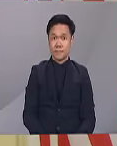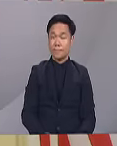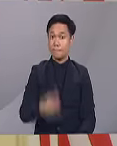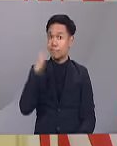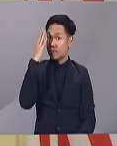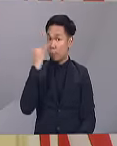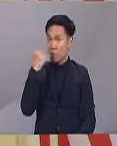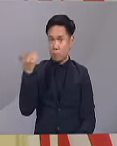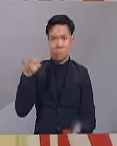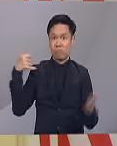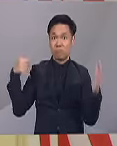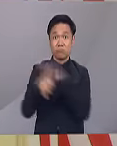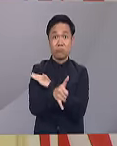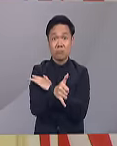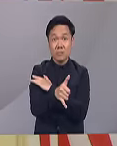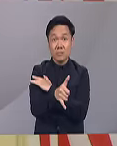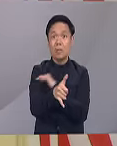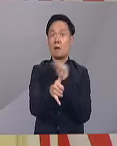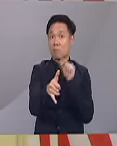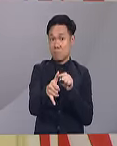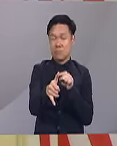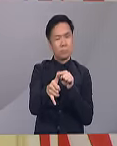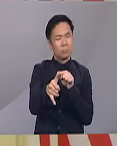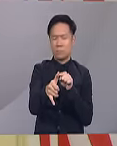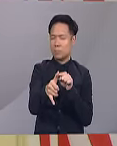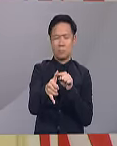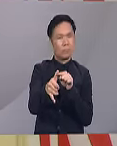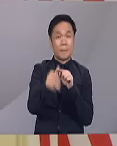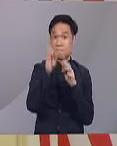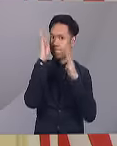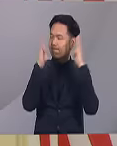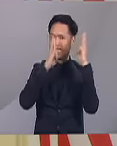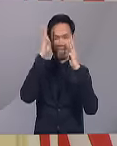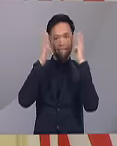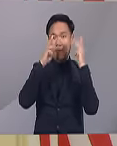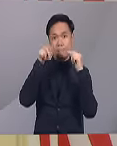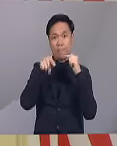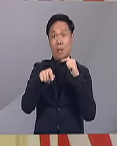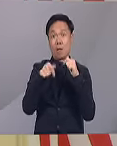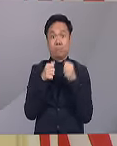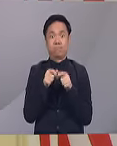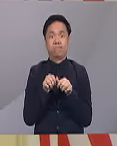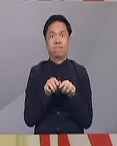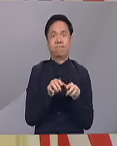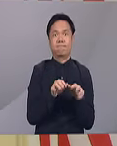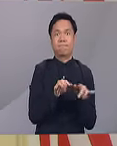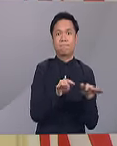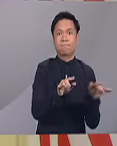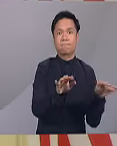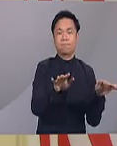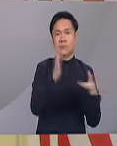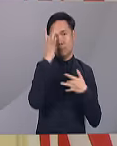dari segi pencerobohan tersebut, tetapi kebimbangan kita. Mereka akan menjadi penyebar yang akan